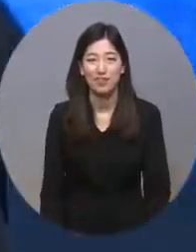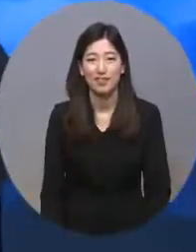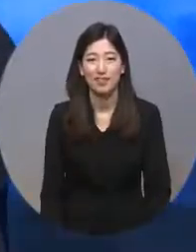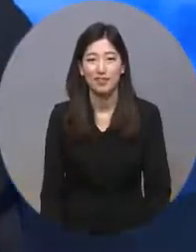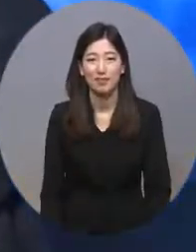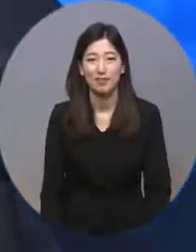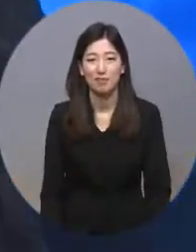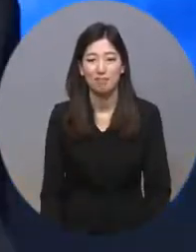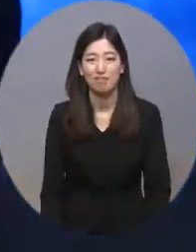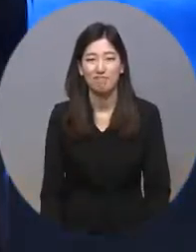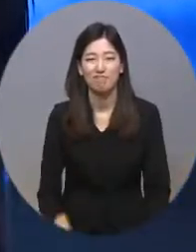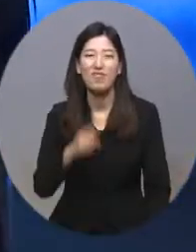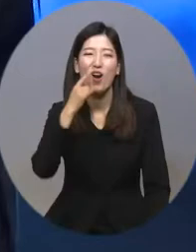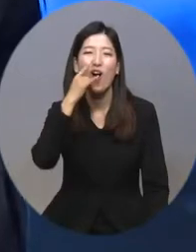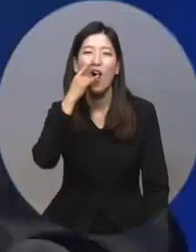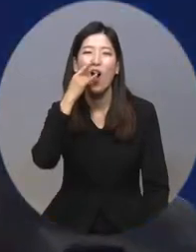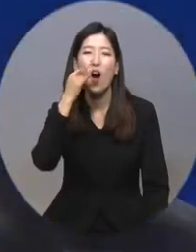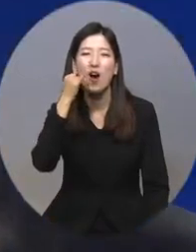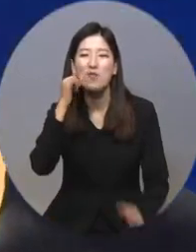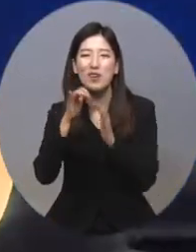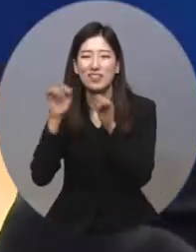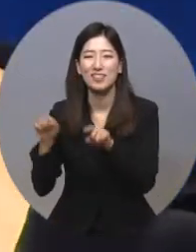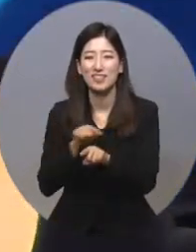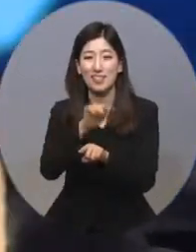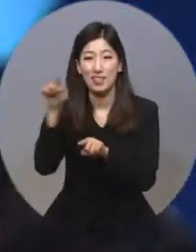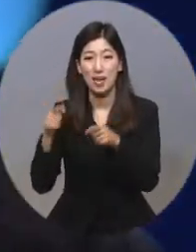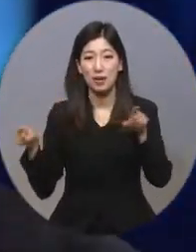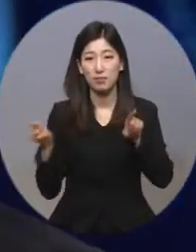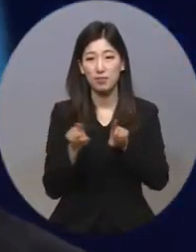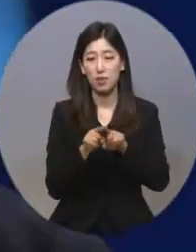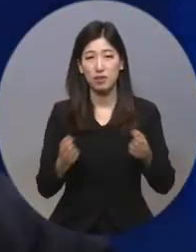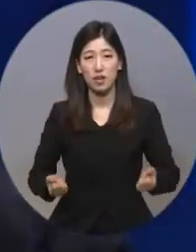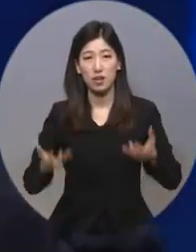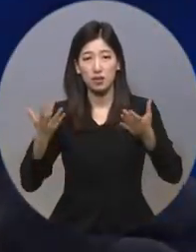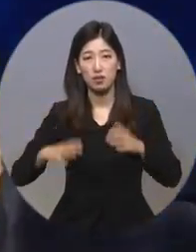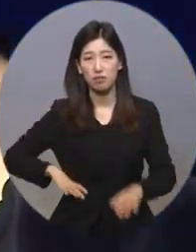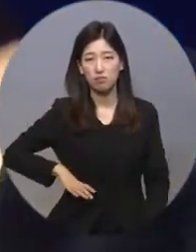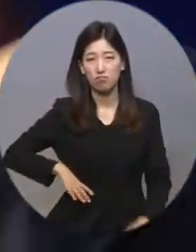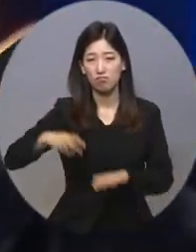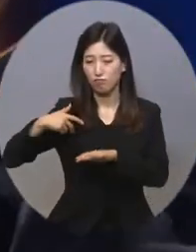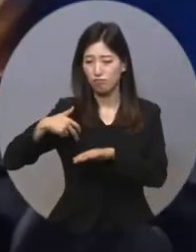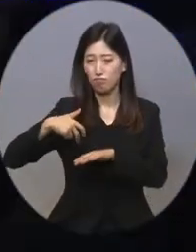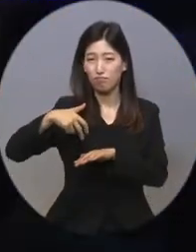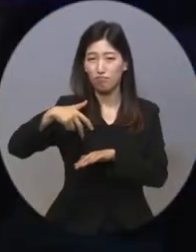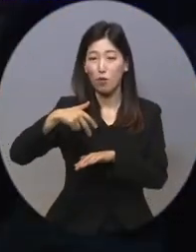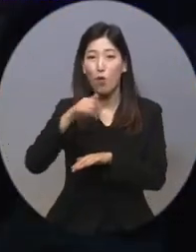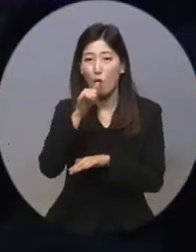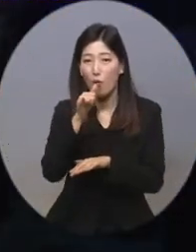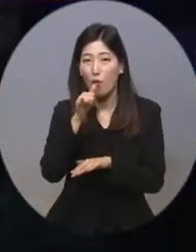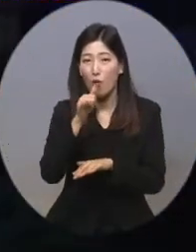우리나라의 주역, 어머니들과 함께하는 축제의 장이 열렸습니다. 지난달 27일